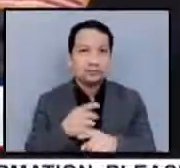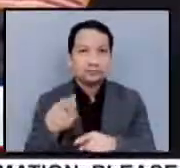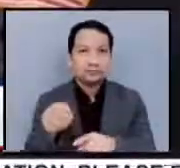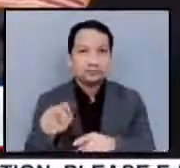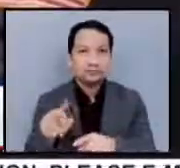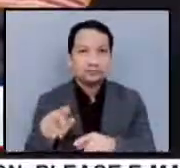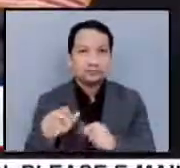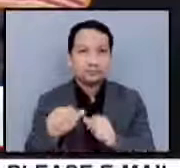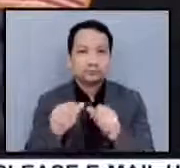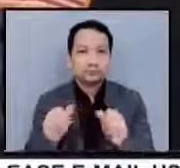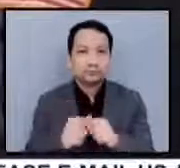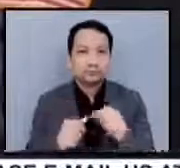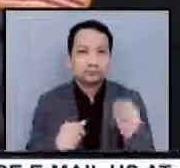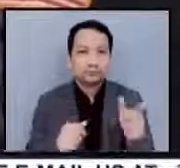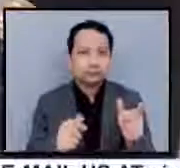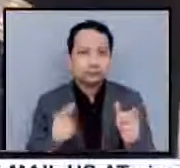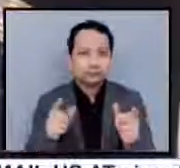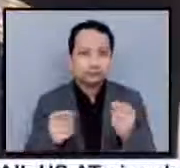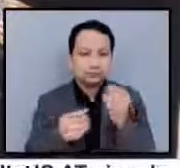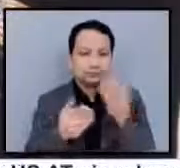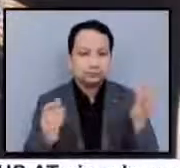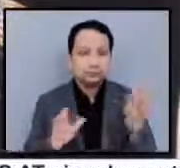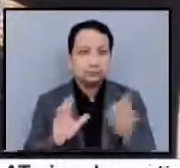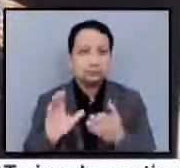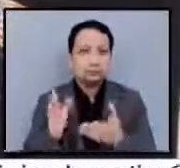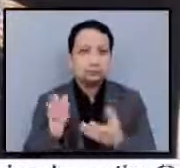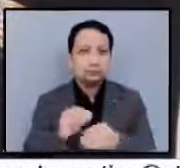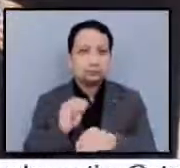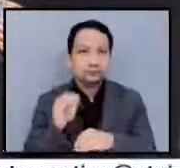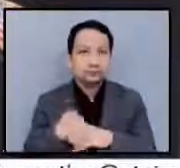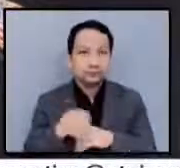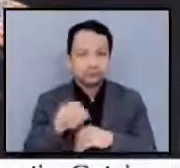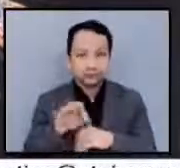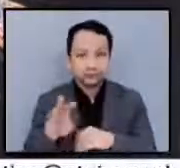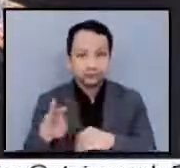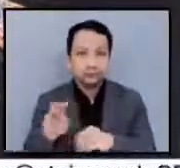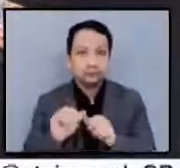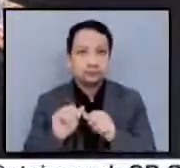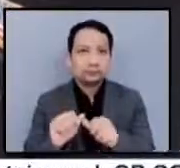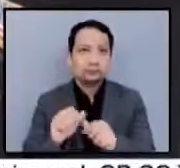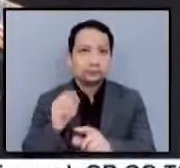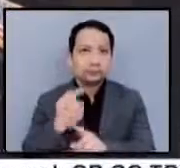31, 2023. At para sa mga overseas voters ay sa December